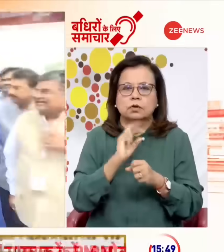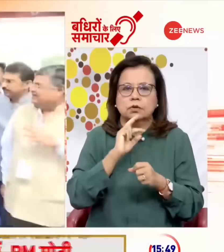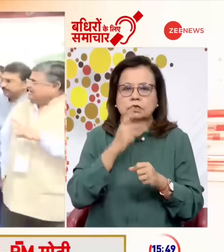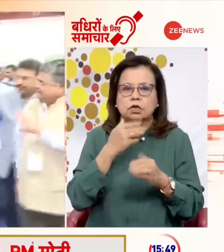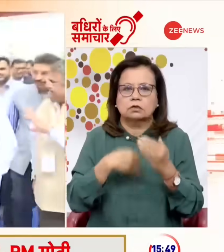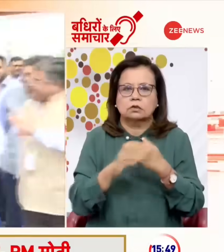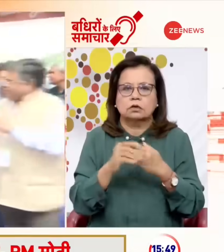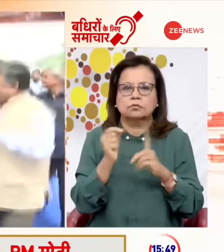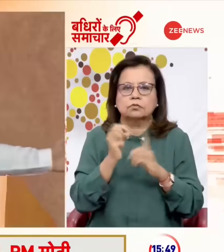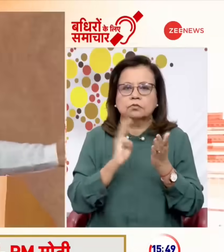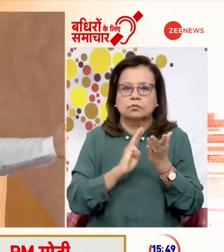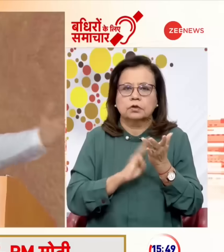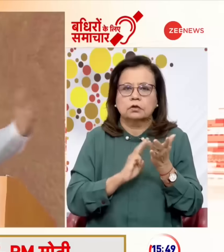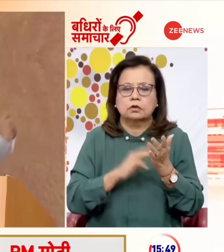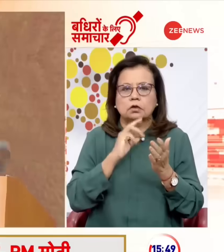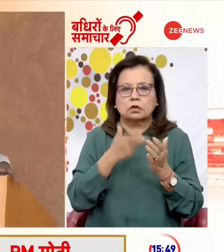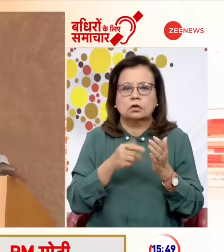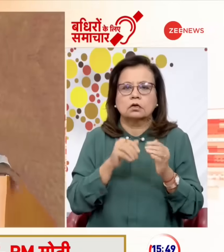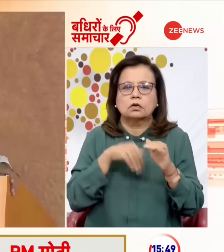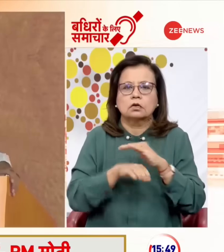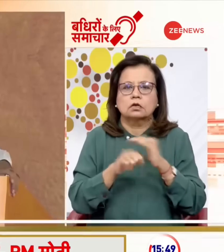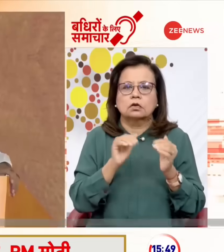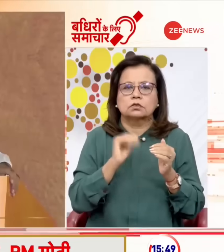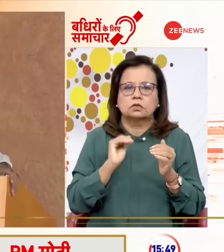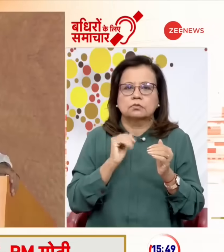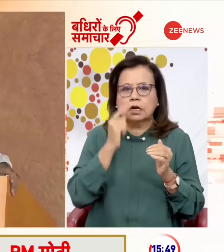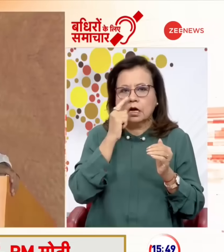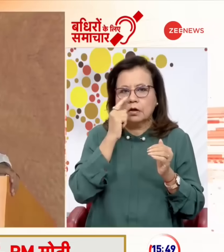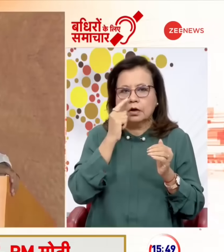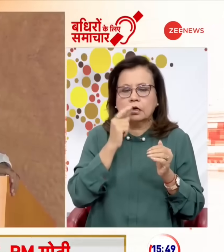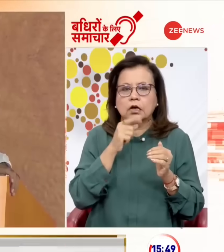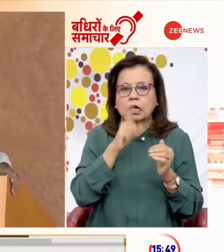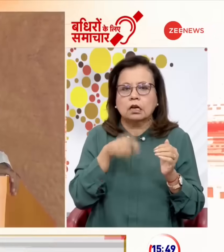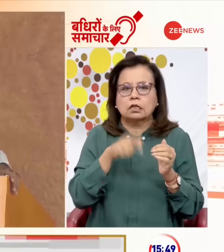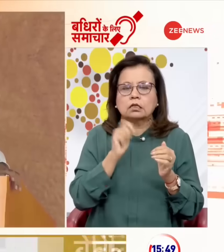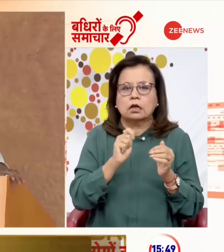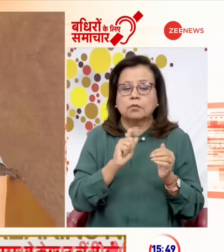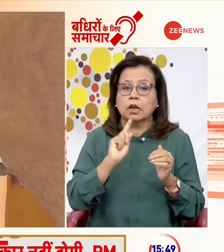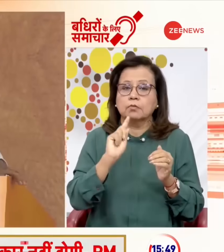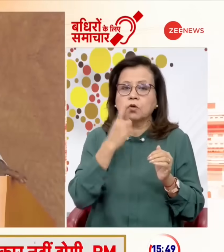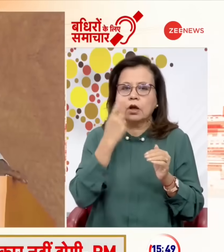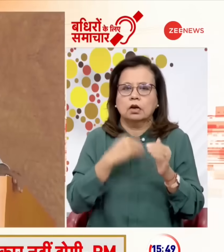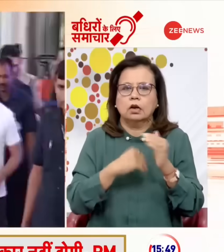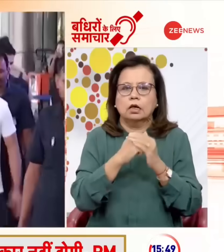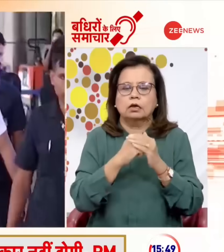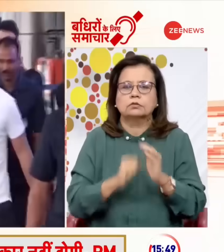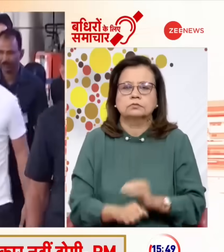निशाना साधा। पीएम ने कहा कि राजस्थान महिला अपराध में नंबर वन है।